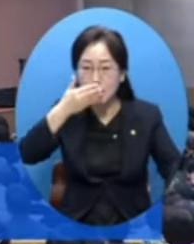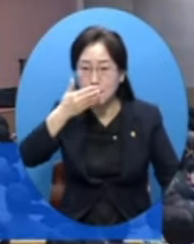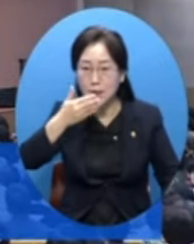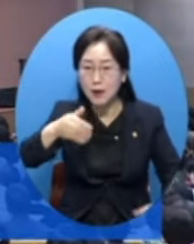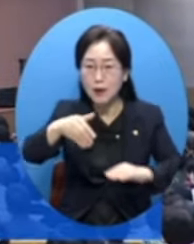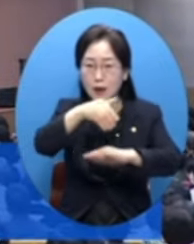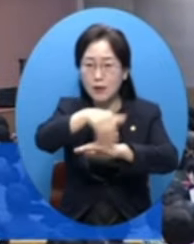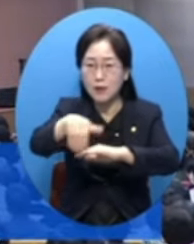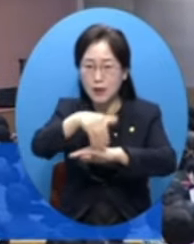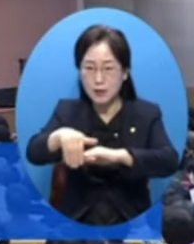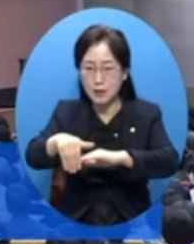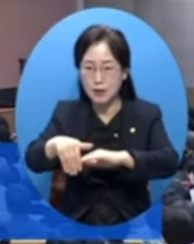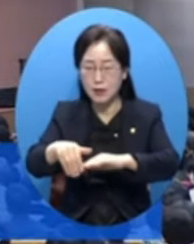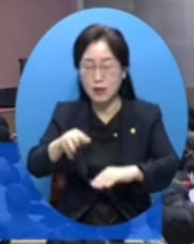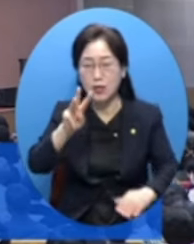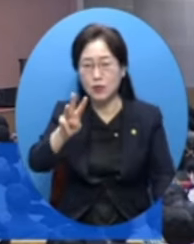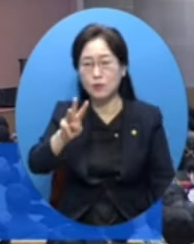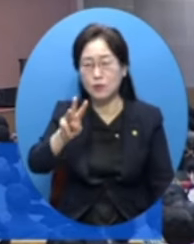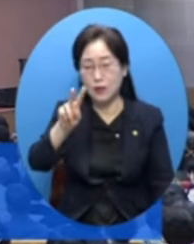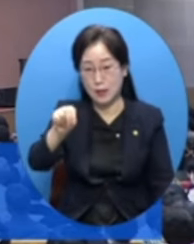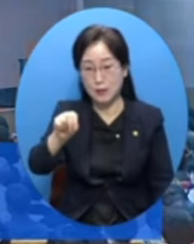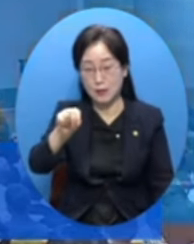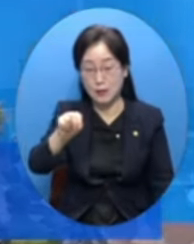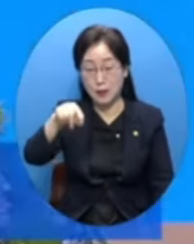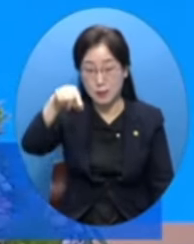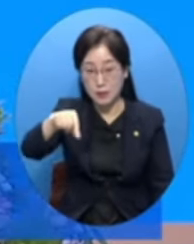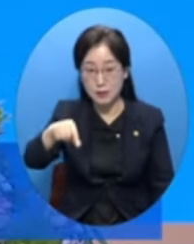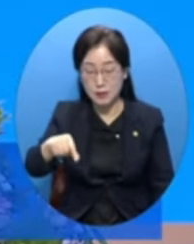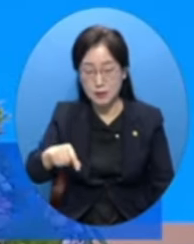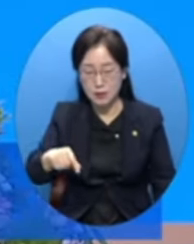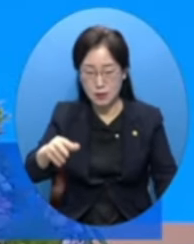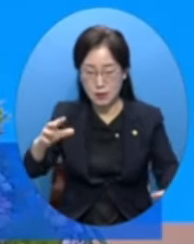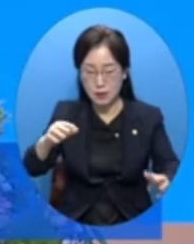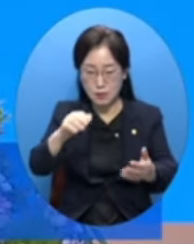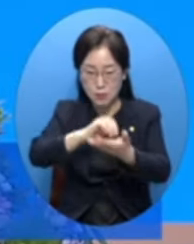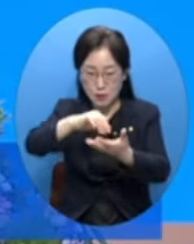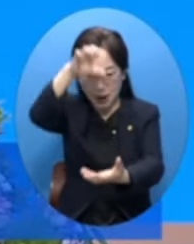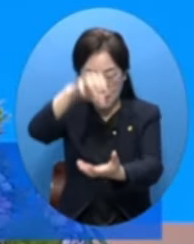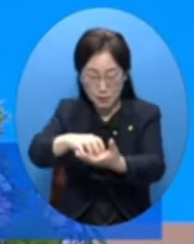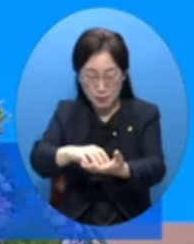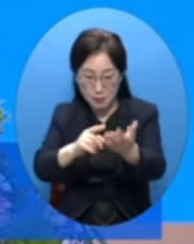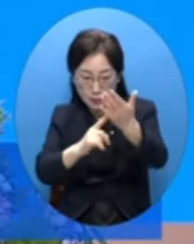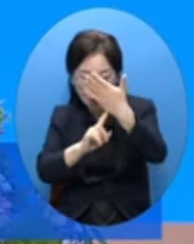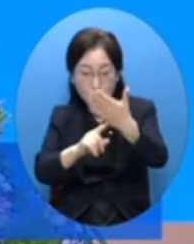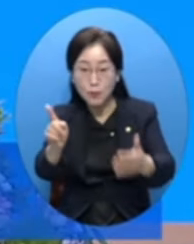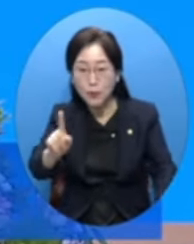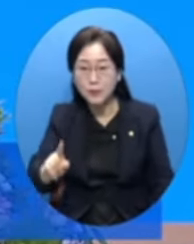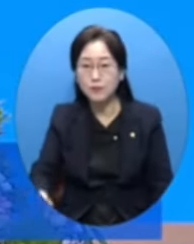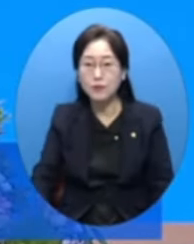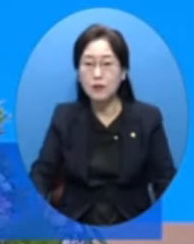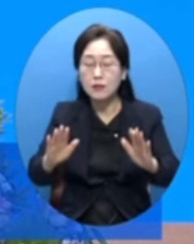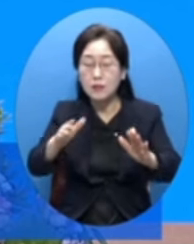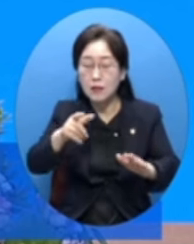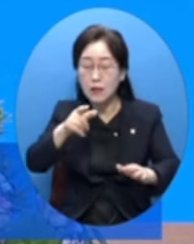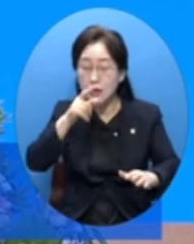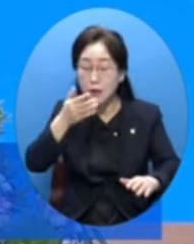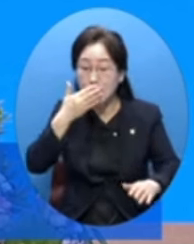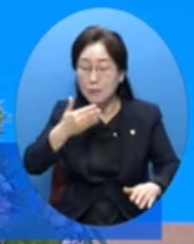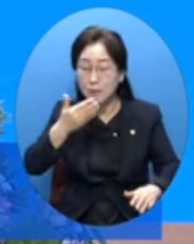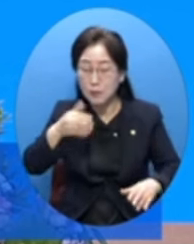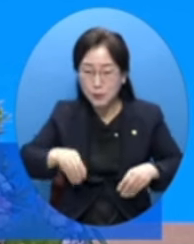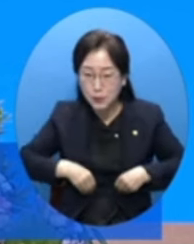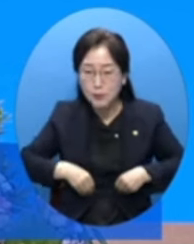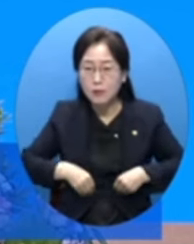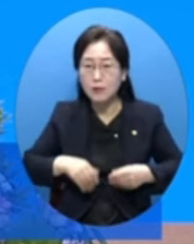세계식량계획기구 WFP에 따르면 지금 현재로 전 세계 기아 인구가 약 7억 3,500만 정도